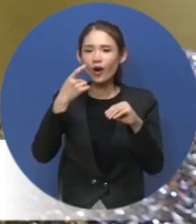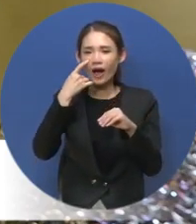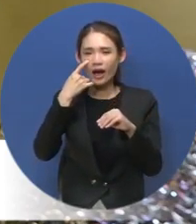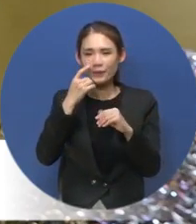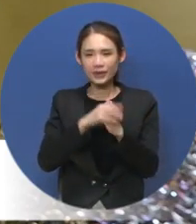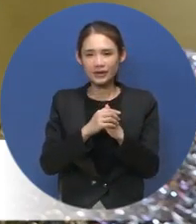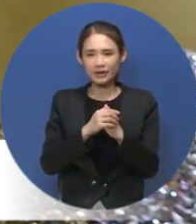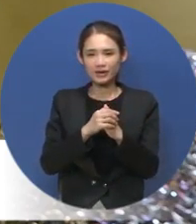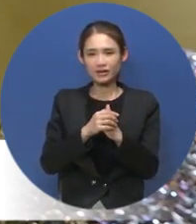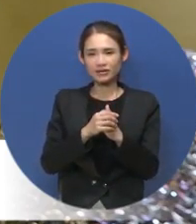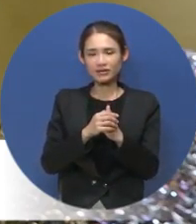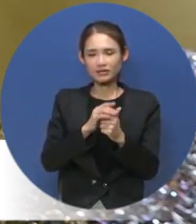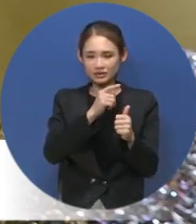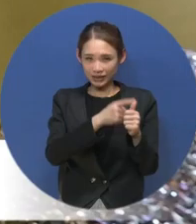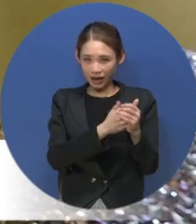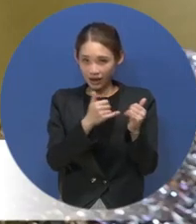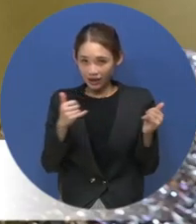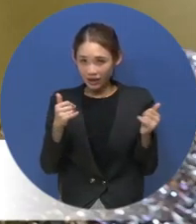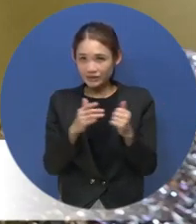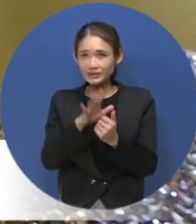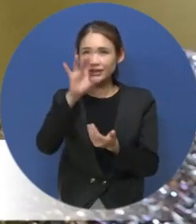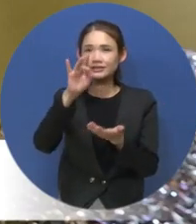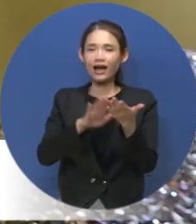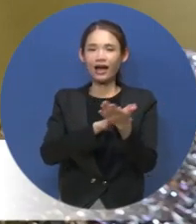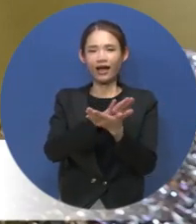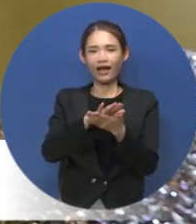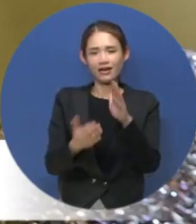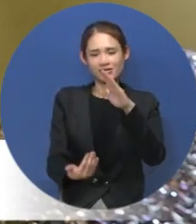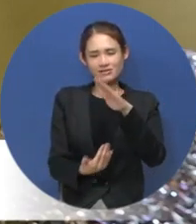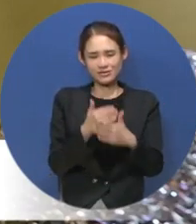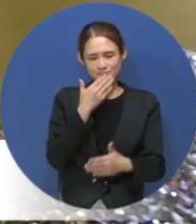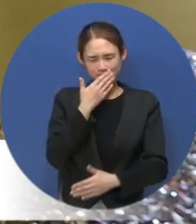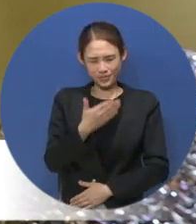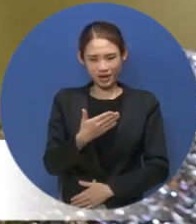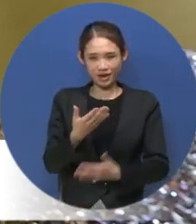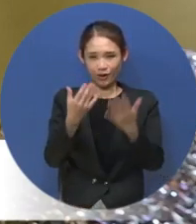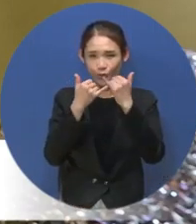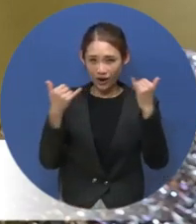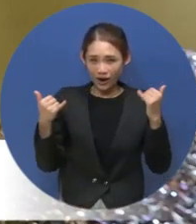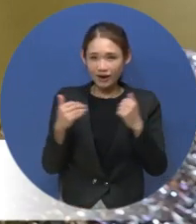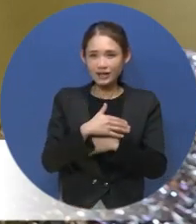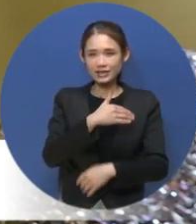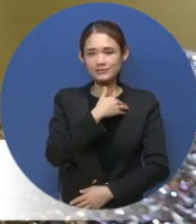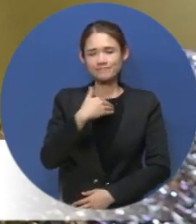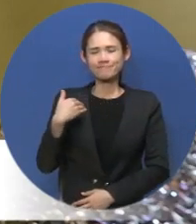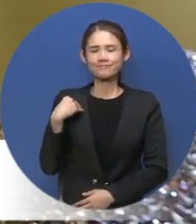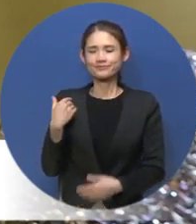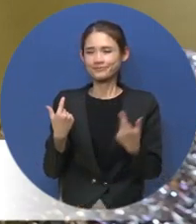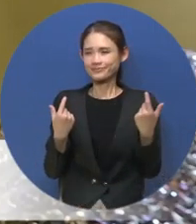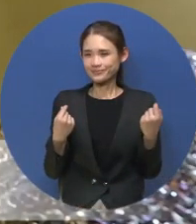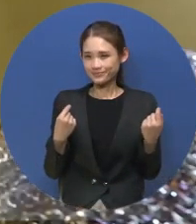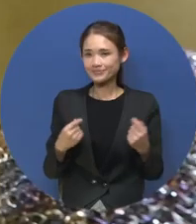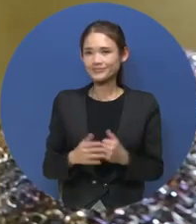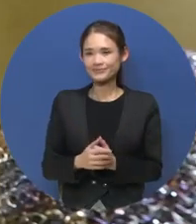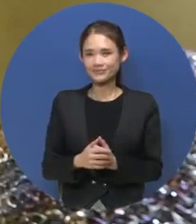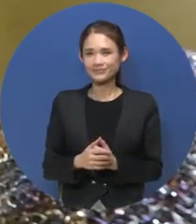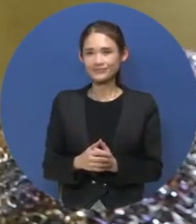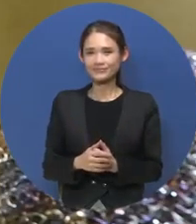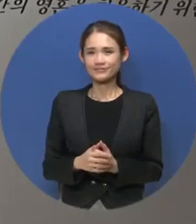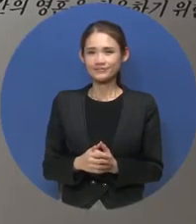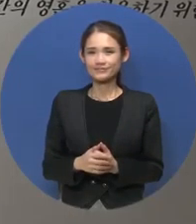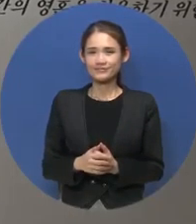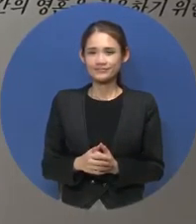어떤 메시지를 그 전달해주고 있는데요. 그 네 명의 작가들이 그 어떤 그 인간의 본질에 대해서 서로